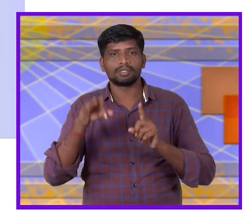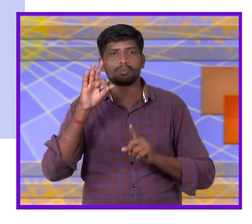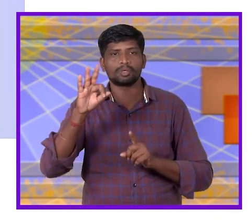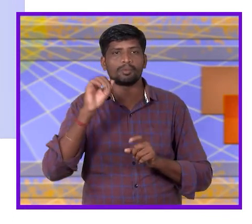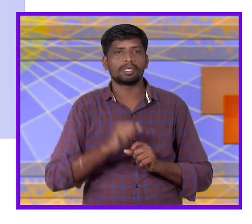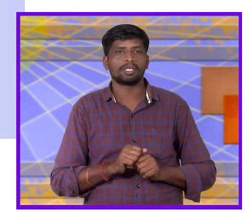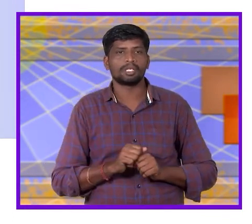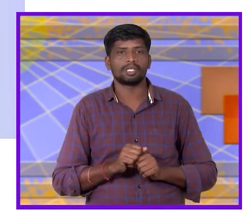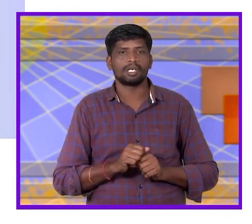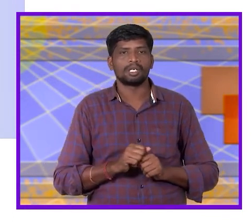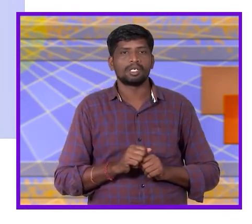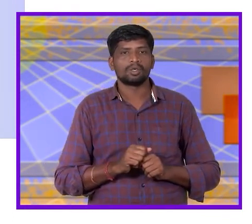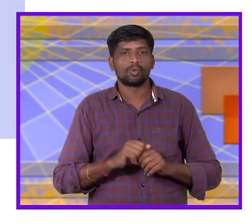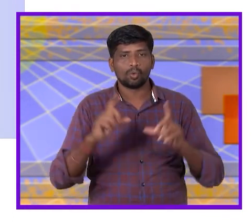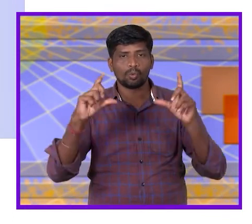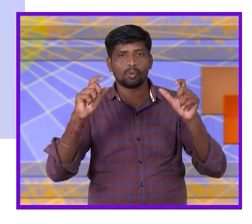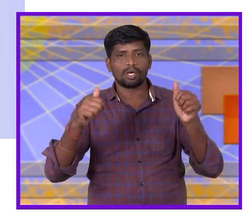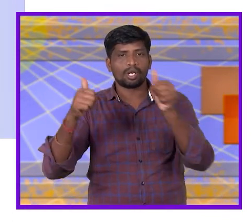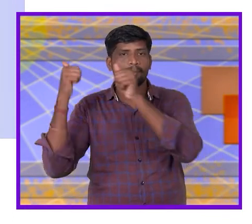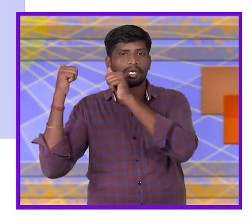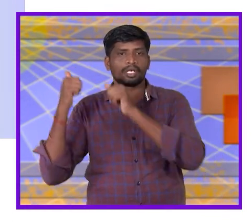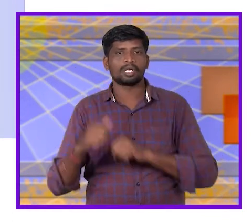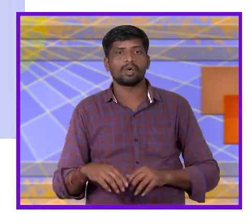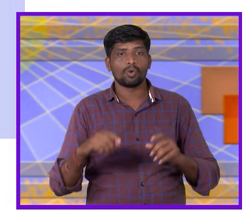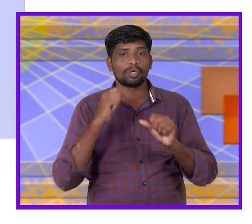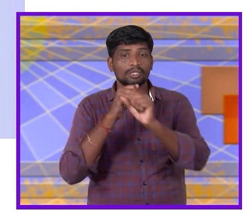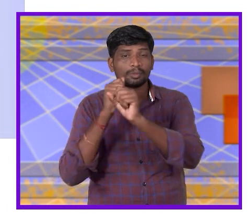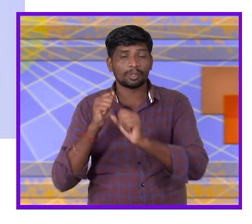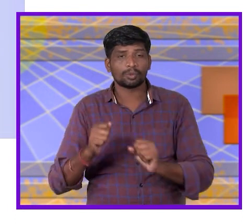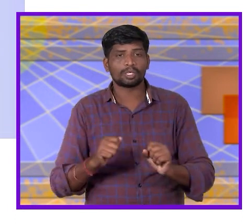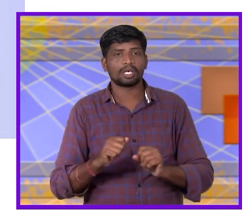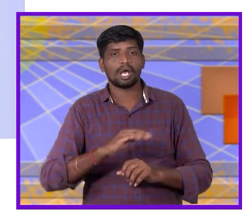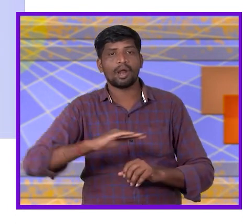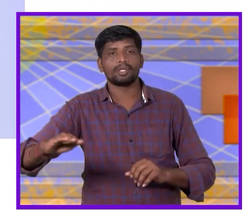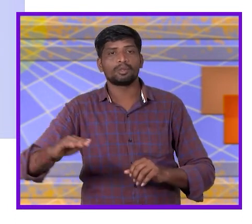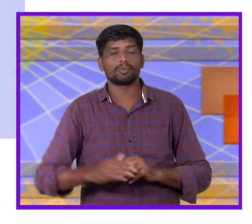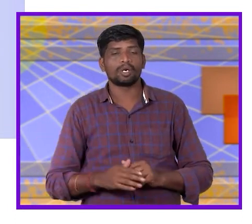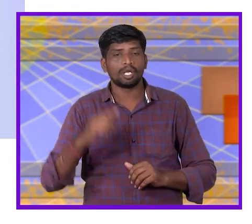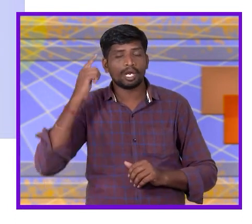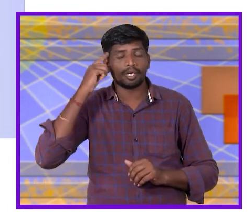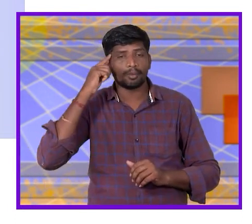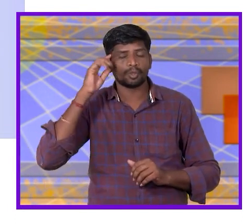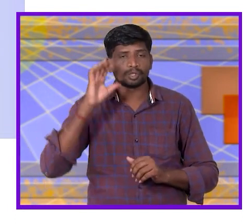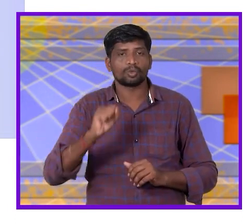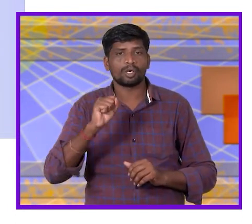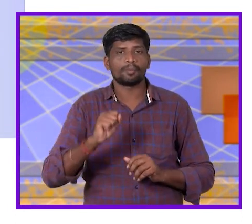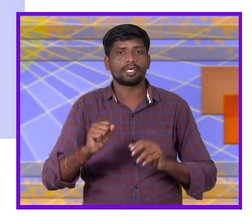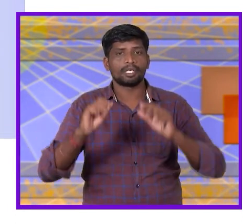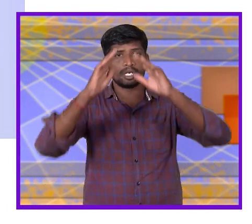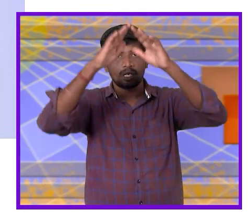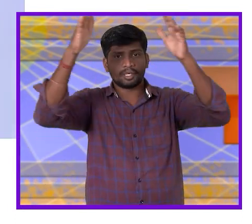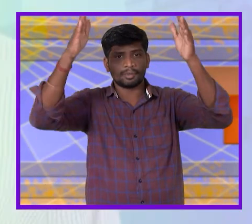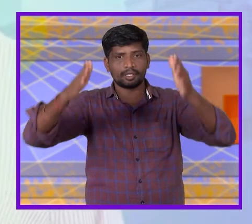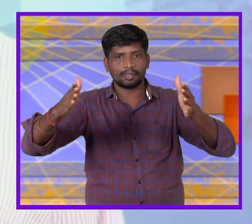1973 ஒரு அற்புதமான சிற்ப கலைக்கூடத்தை நிர்மாணித்து அழிந்து போன அந்த பூம்புகார்